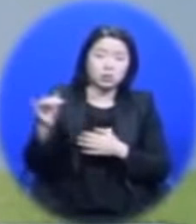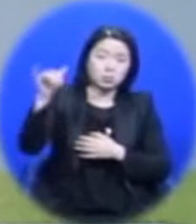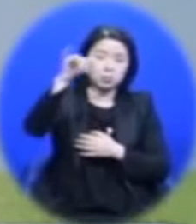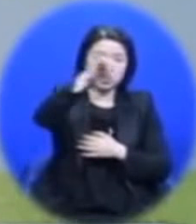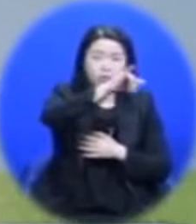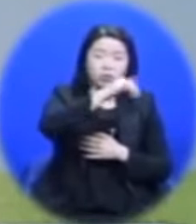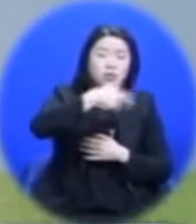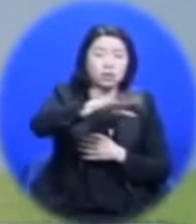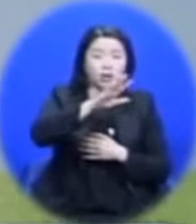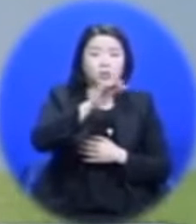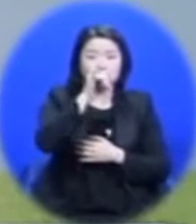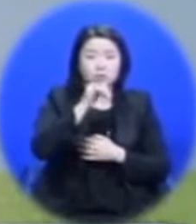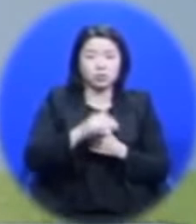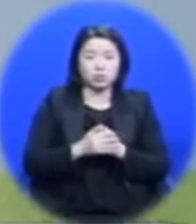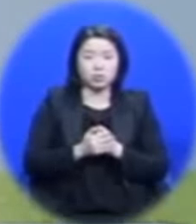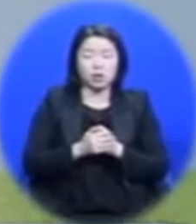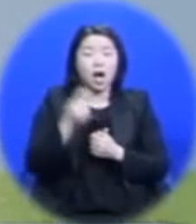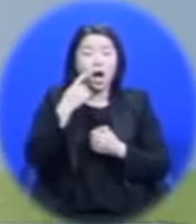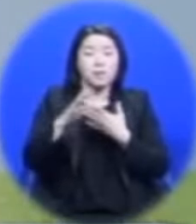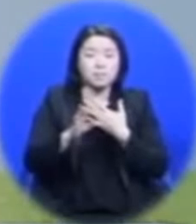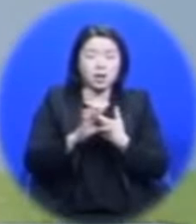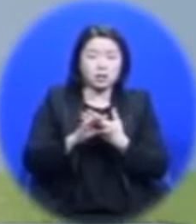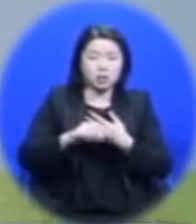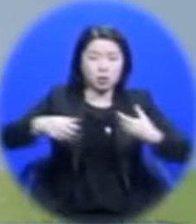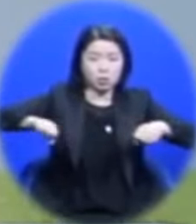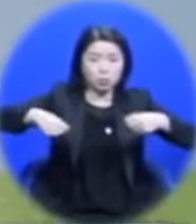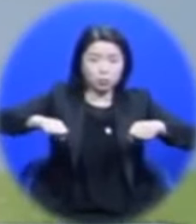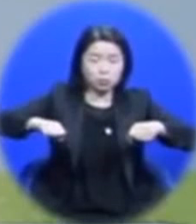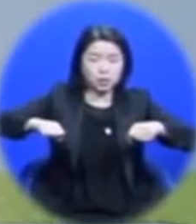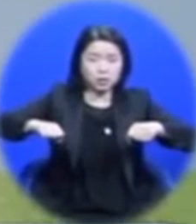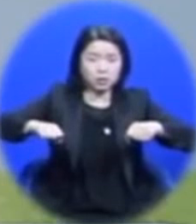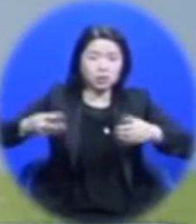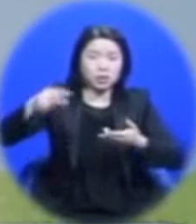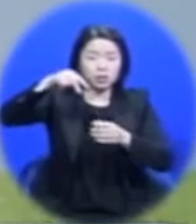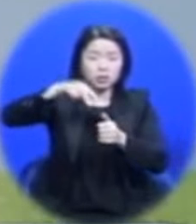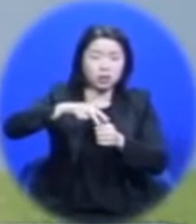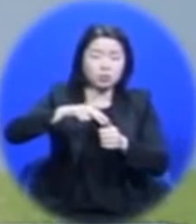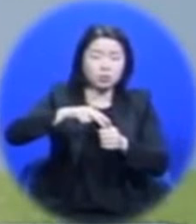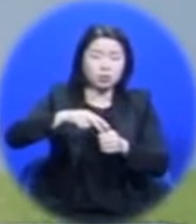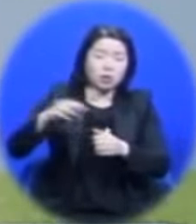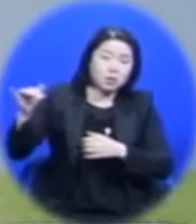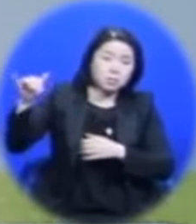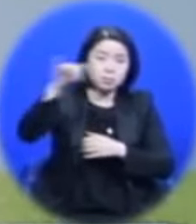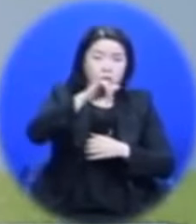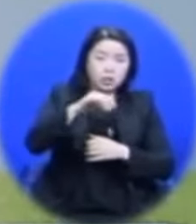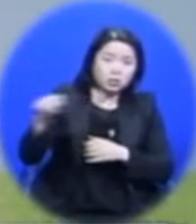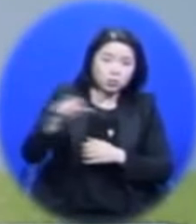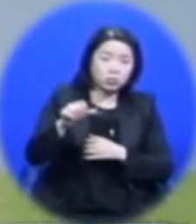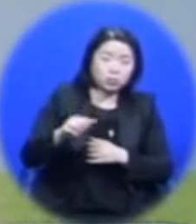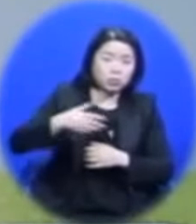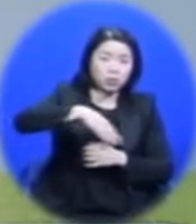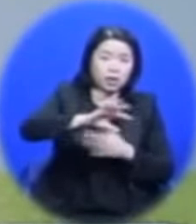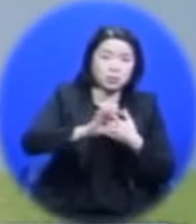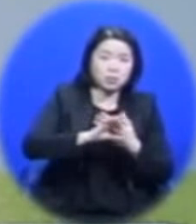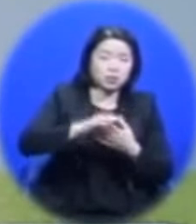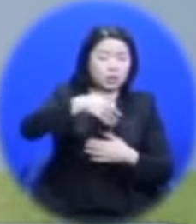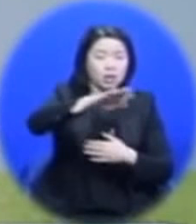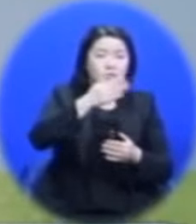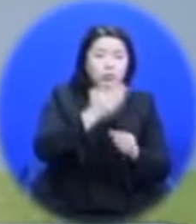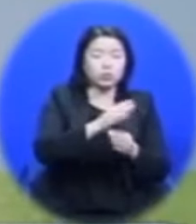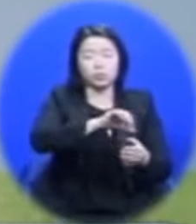타고 날아가는 거예요. 만약에 오토바이를 비행기 속도로 그렇게 달리면 가다가